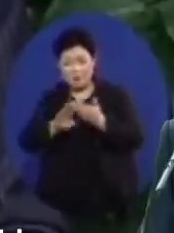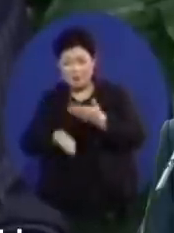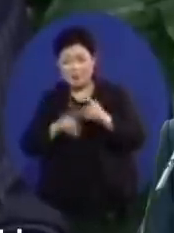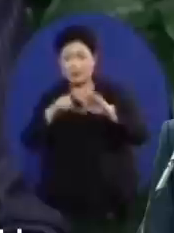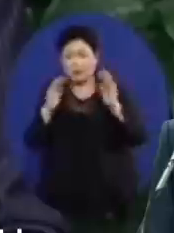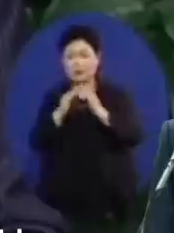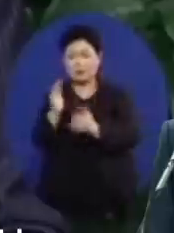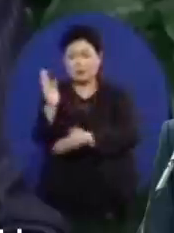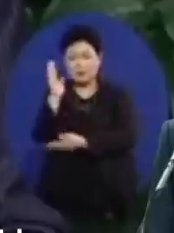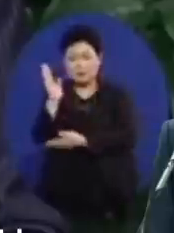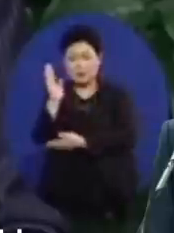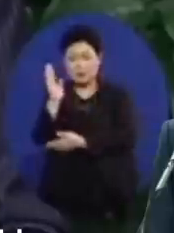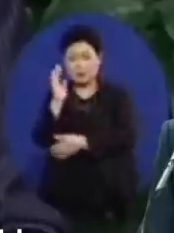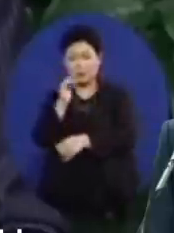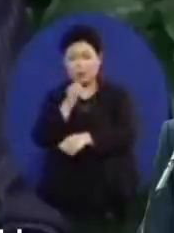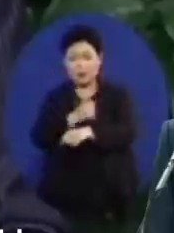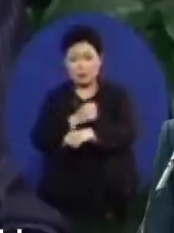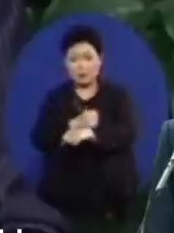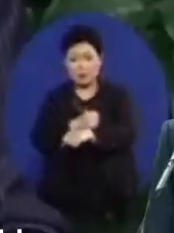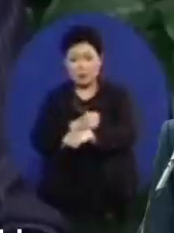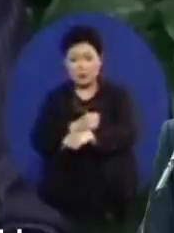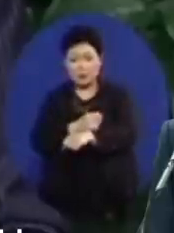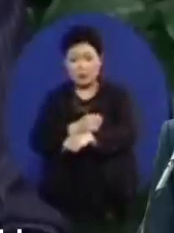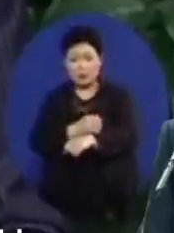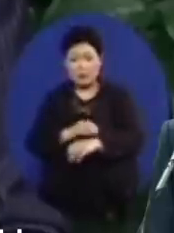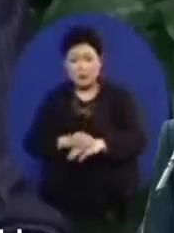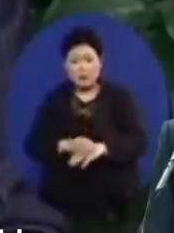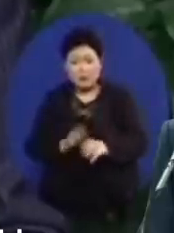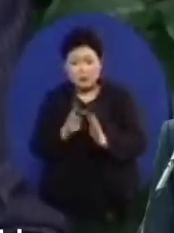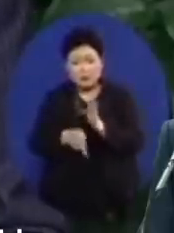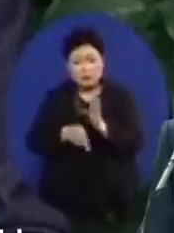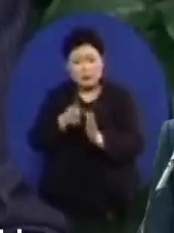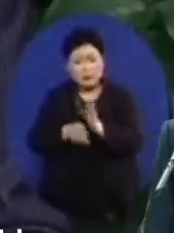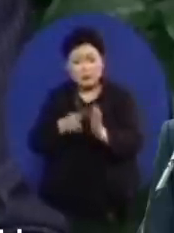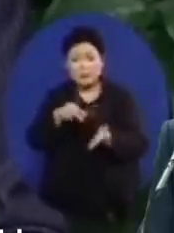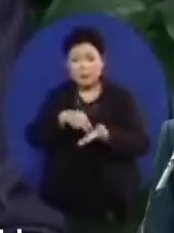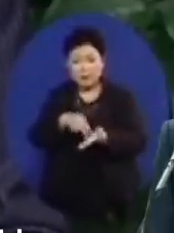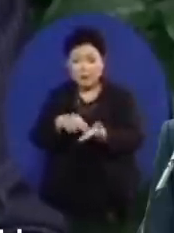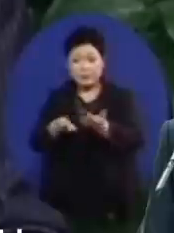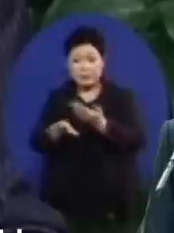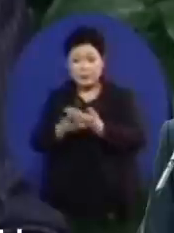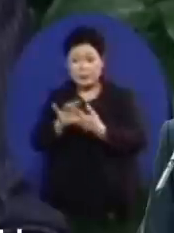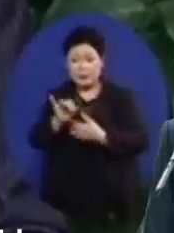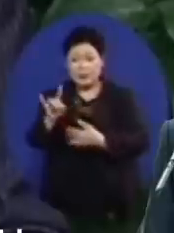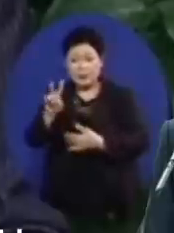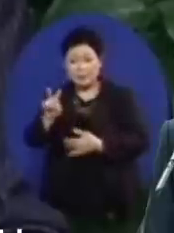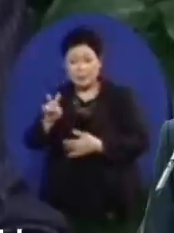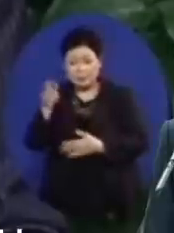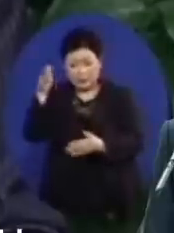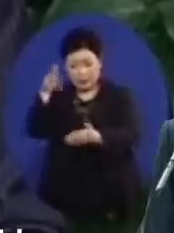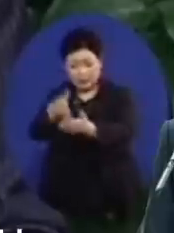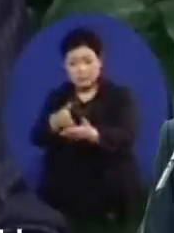교회에서 설교를 하게 되는데 뉴아크에서 기차를 타면 그것이 엠파이어 스테이트 빌딩